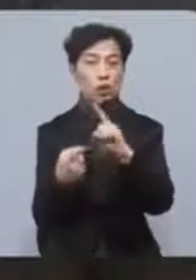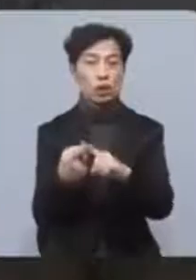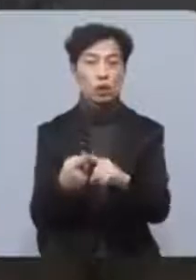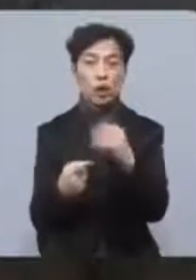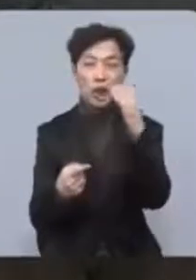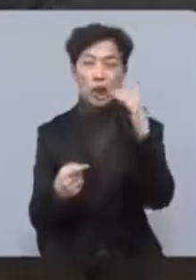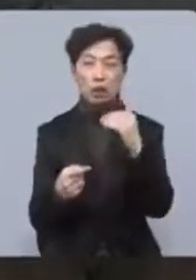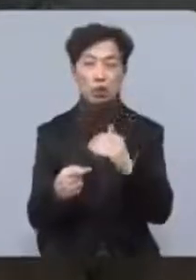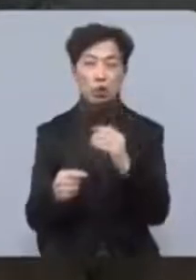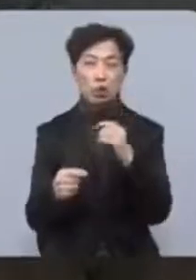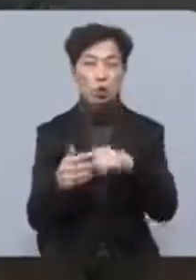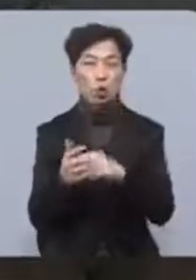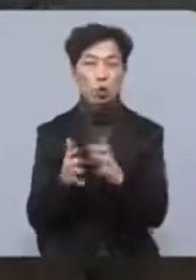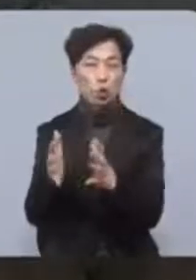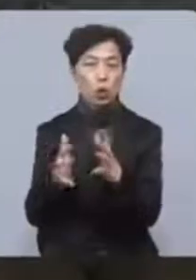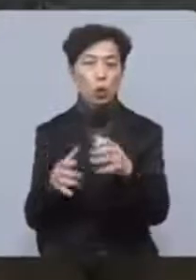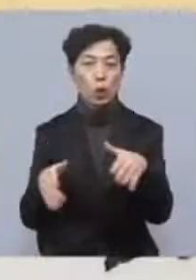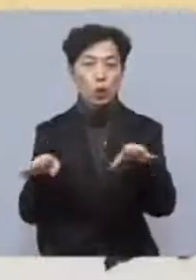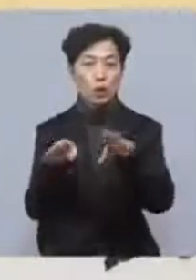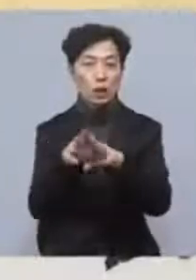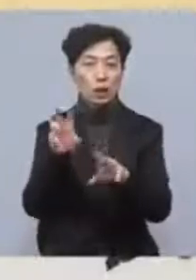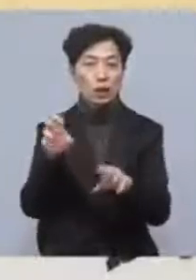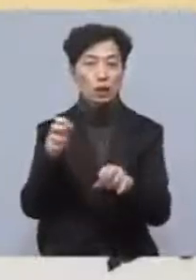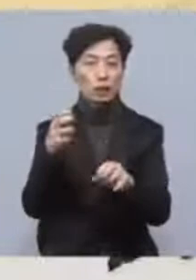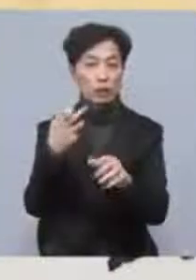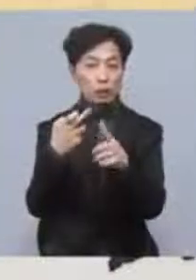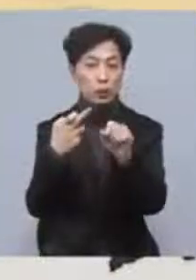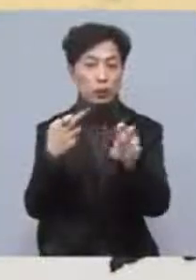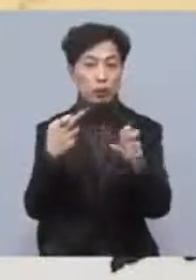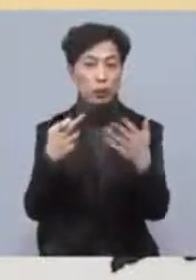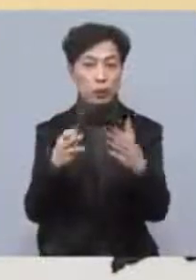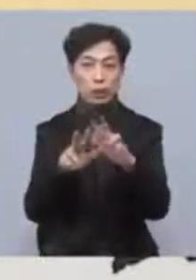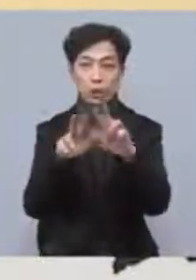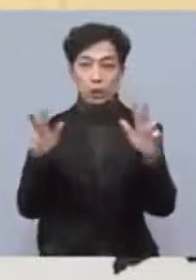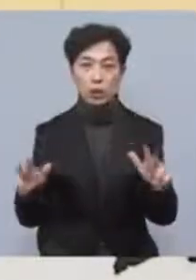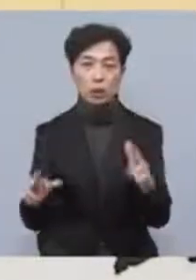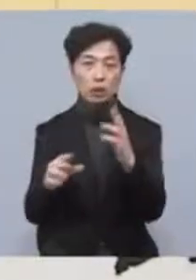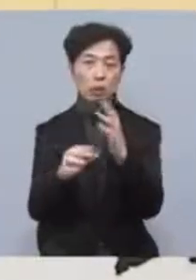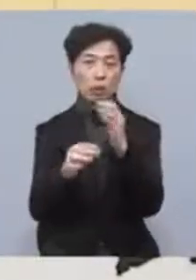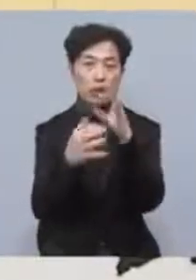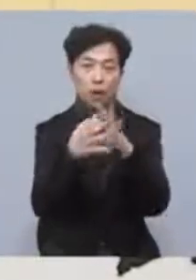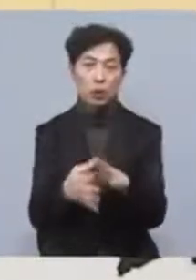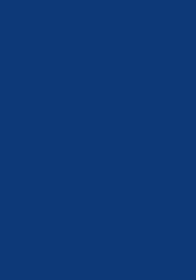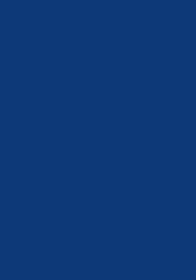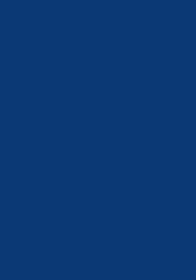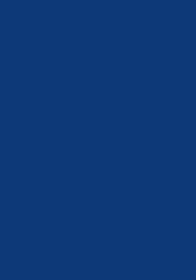관해서 오는 28일까지 계속됩니다 kbs 뉴스킨 라인입니다